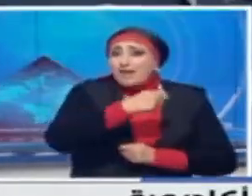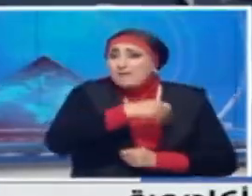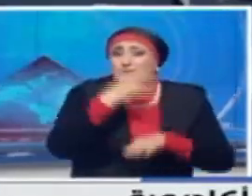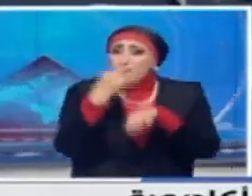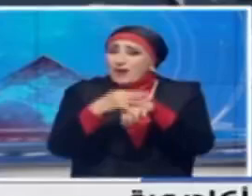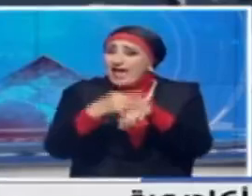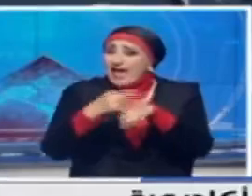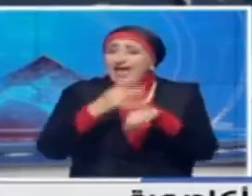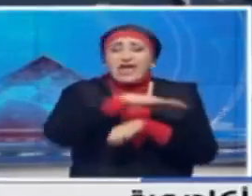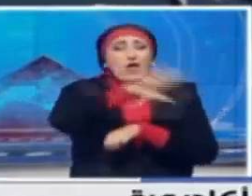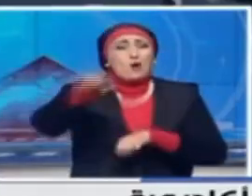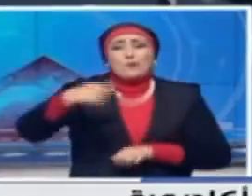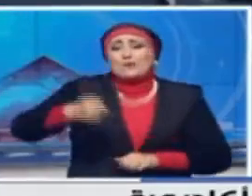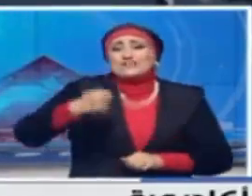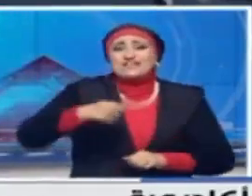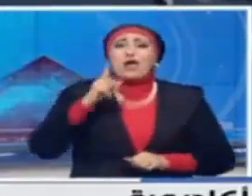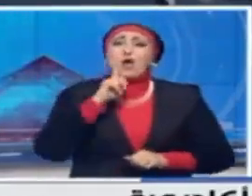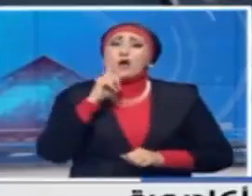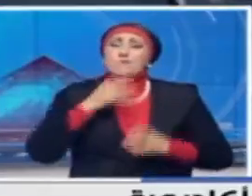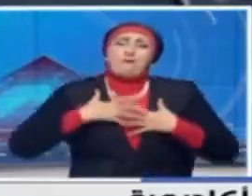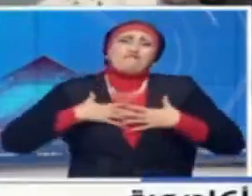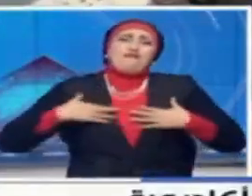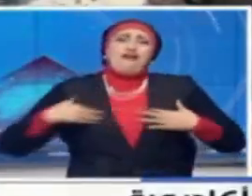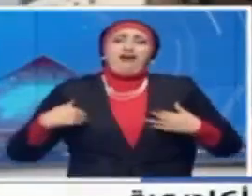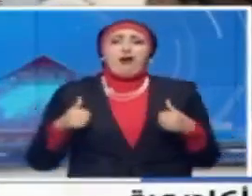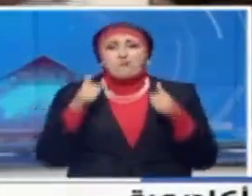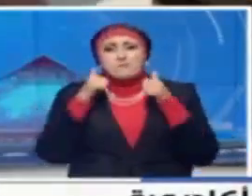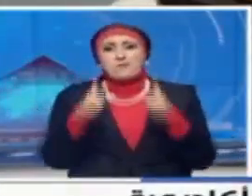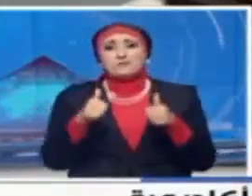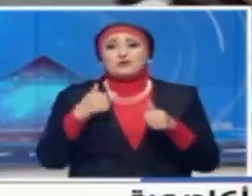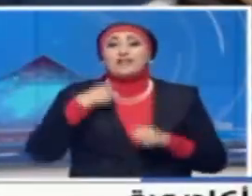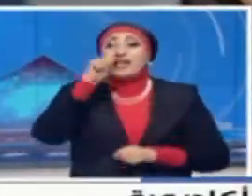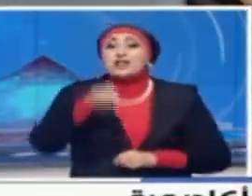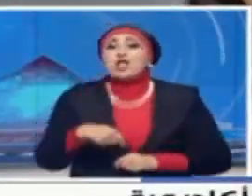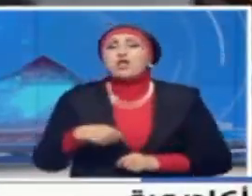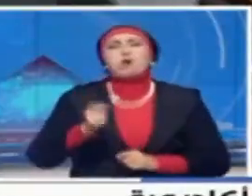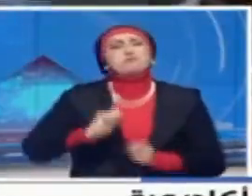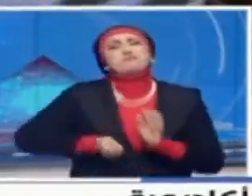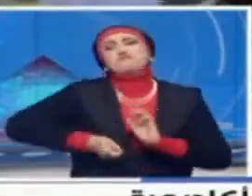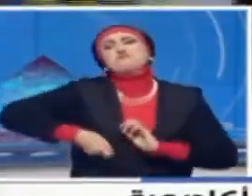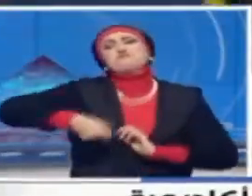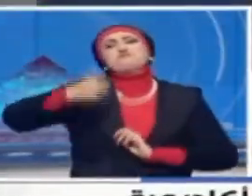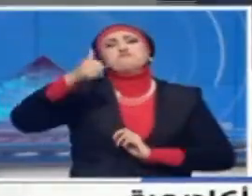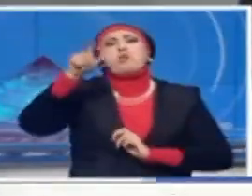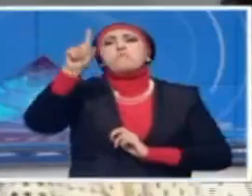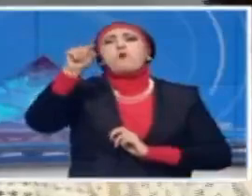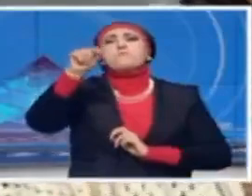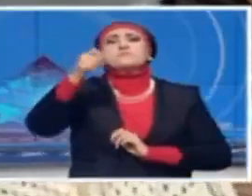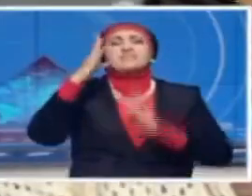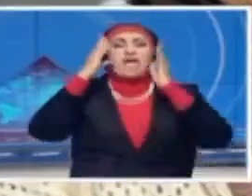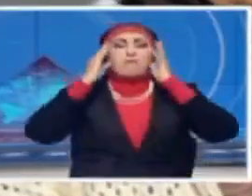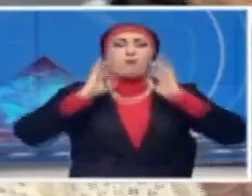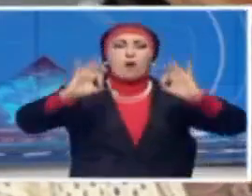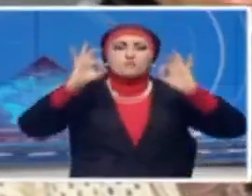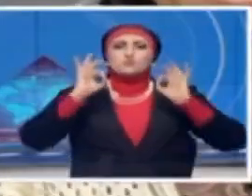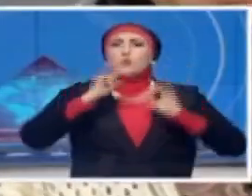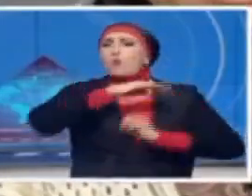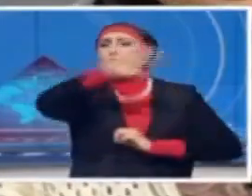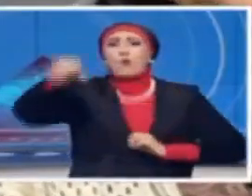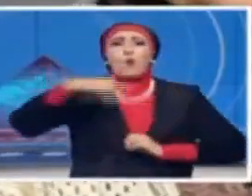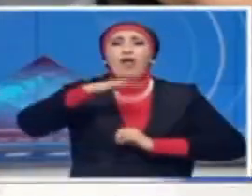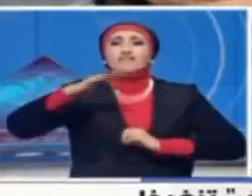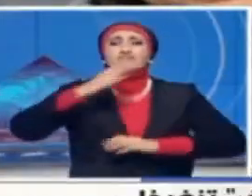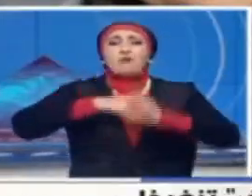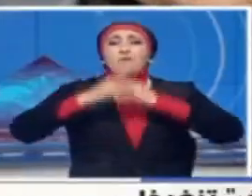واهاليهم، كل حد من الامهات فرحان والاهالي. اليوم النهاردة كان يوم رائع، وقد ايه الاولاد انبسطوا جدا